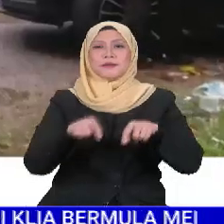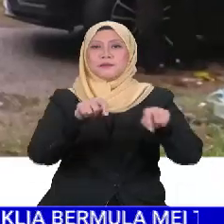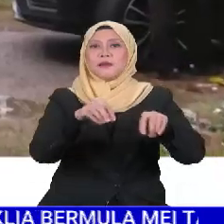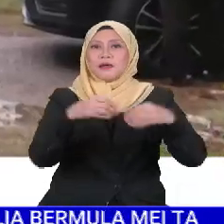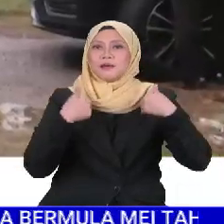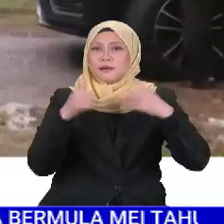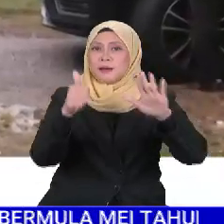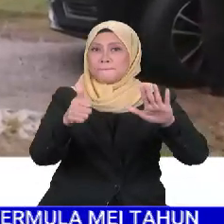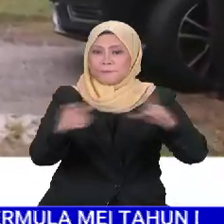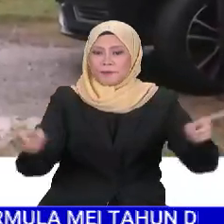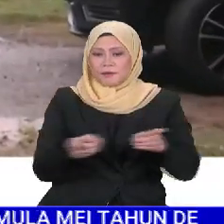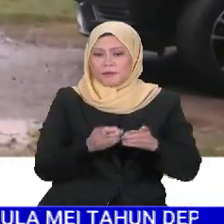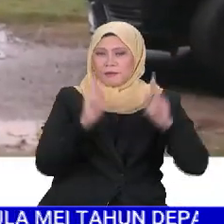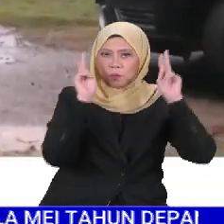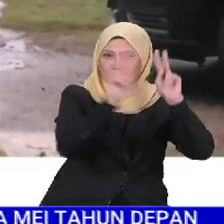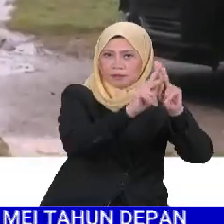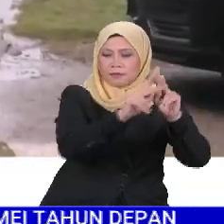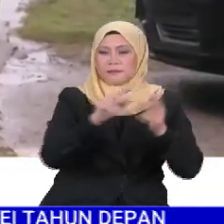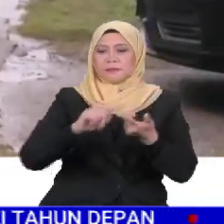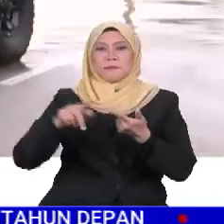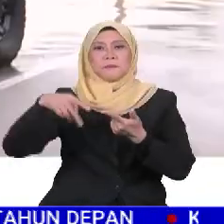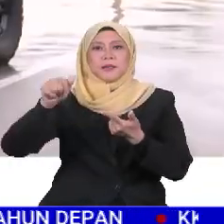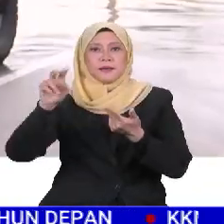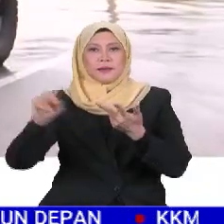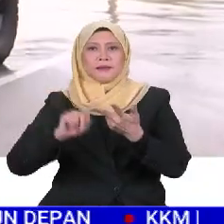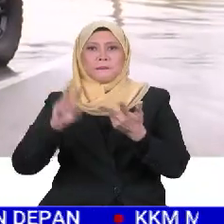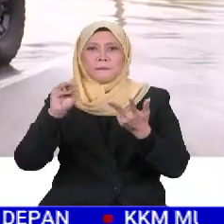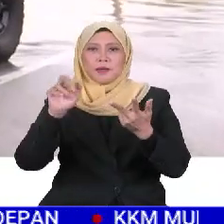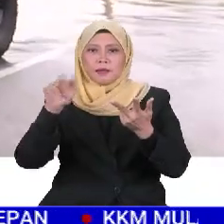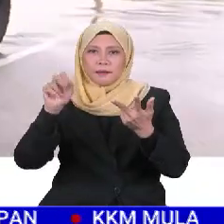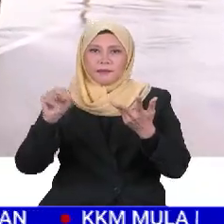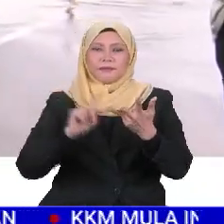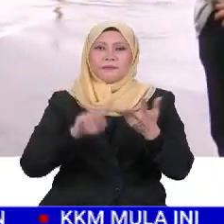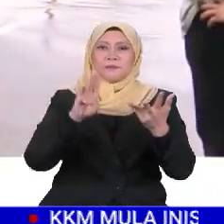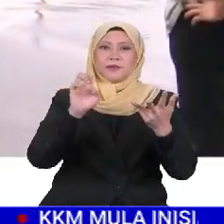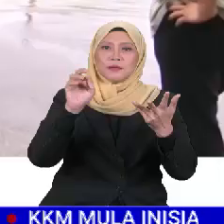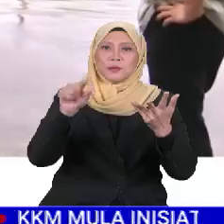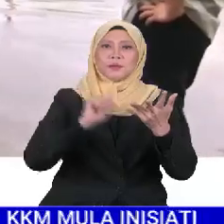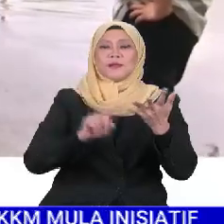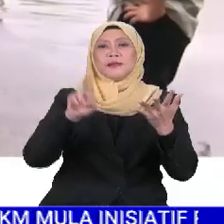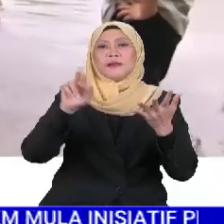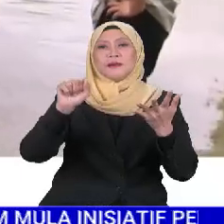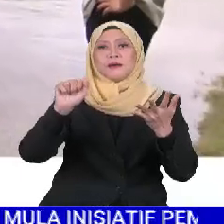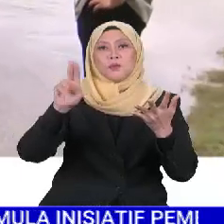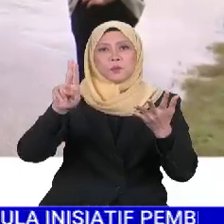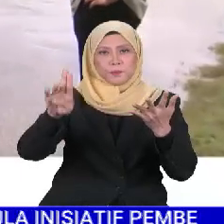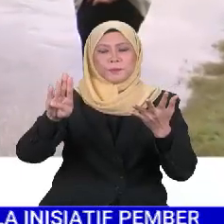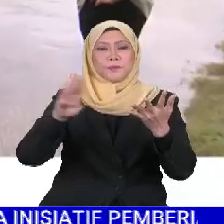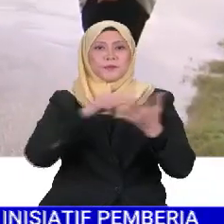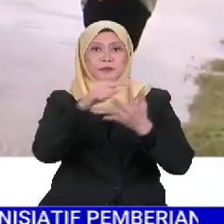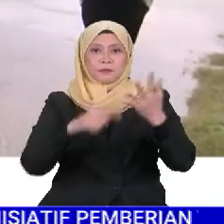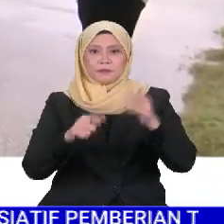di 6 daerah iaitu Kuantan, Pekan, Maran, Temeloh, Bentong dan Raub. Bagaimanapun, katanya, penugasan